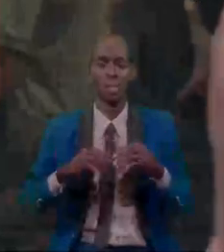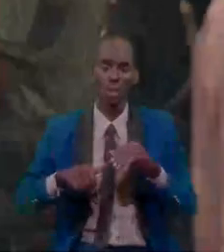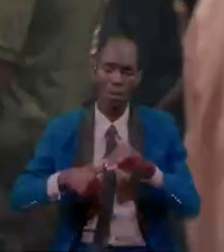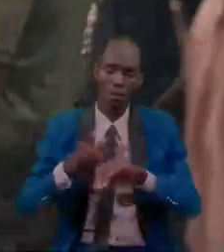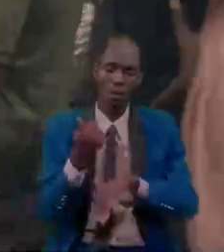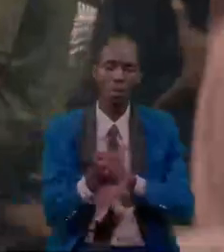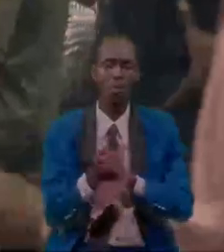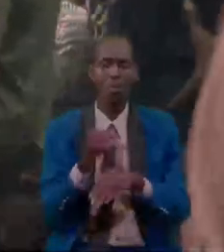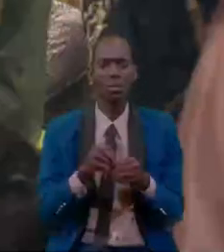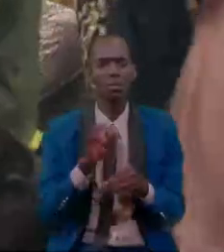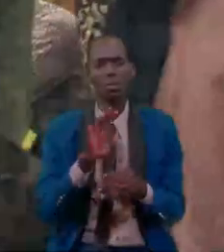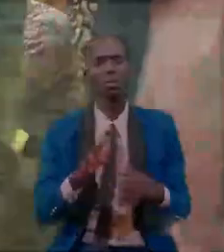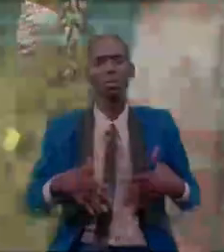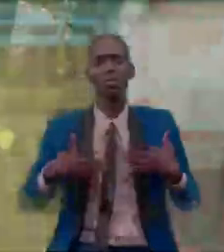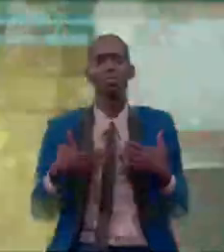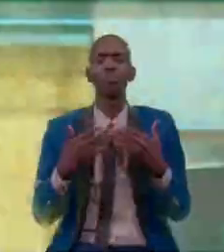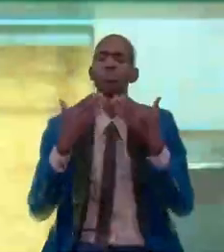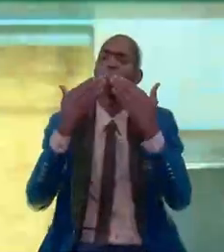La confirmation.